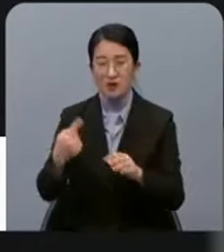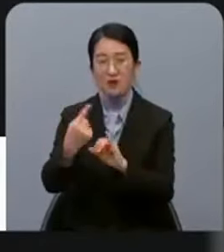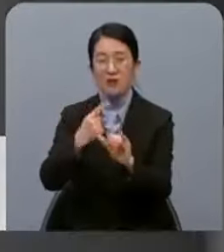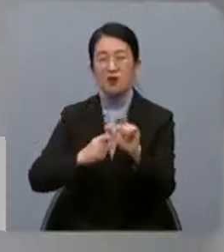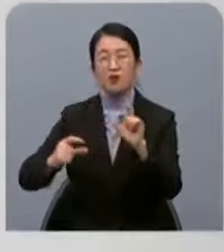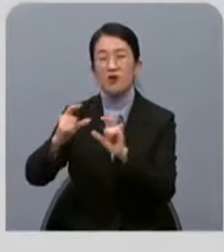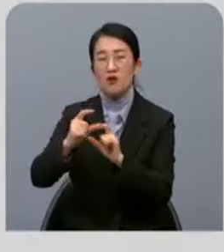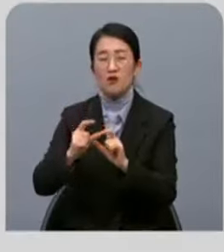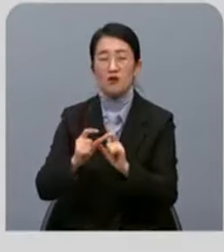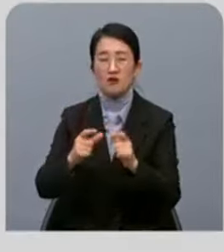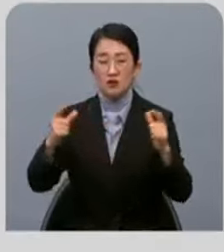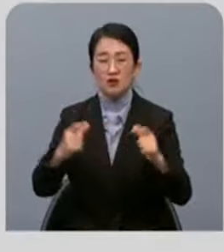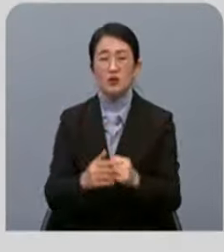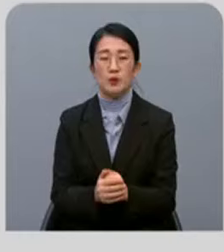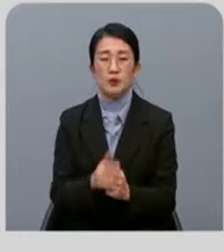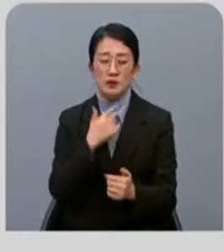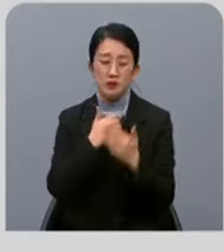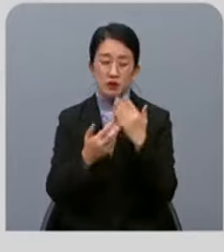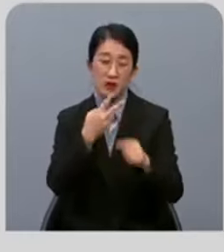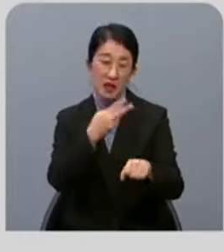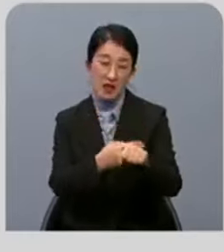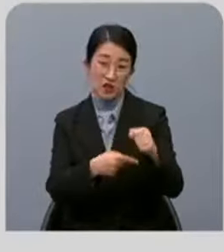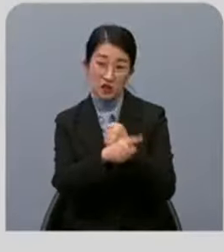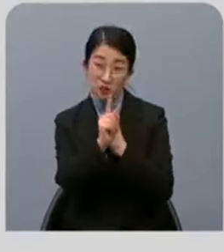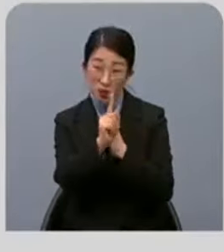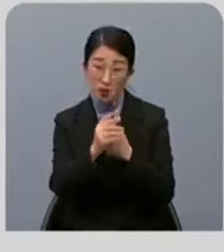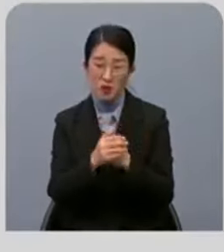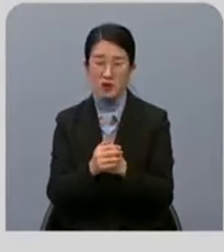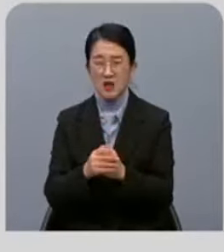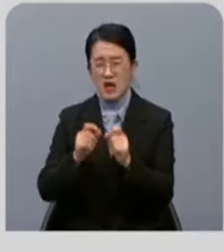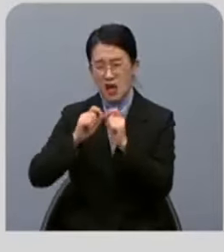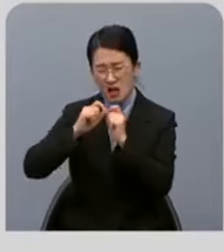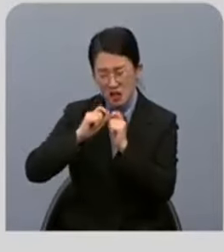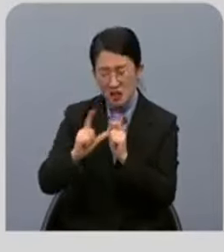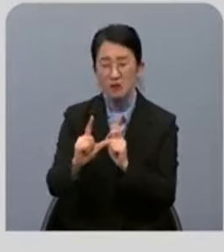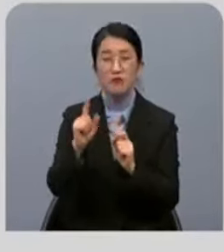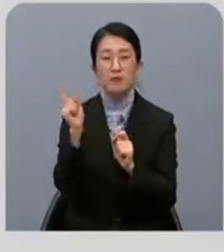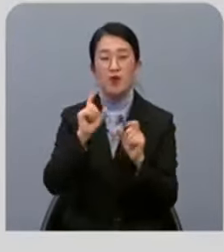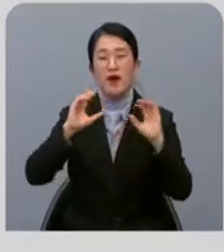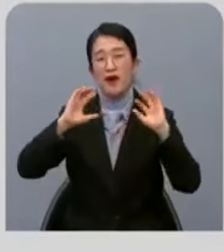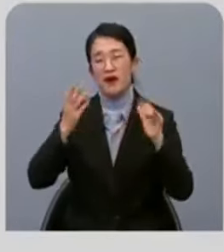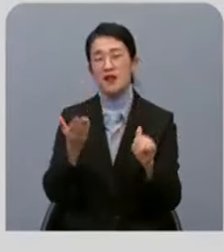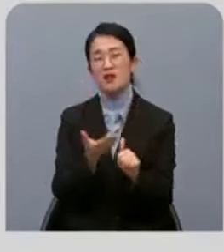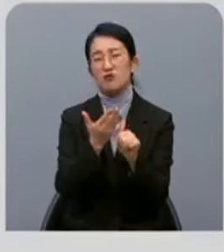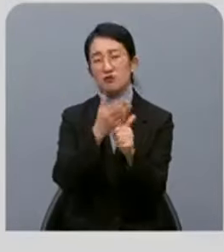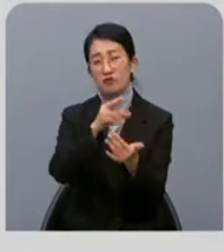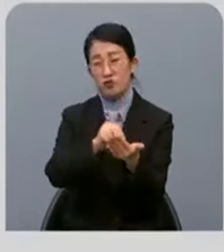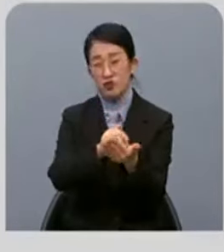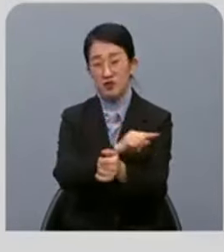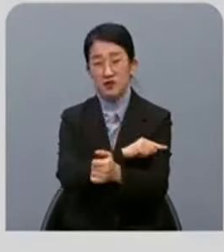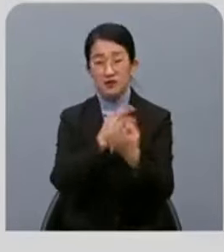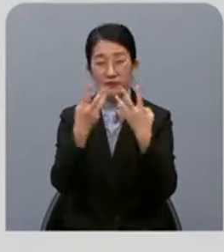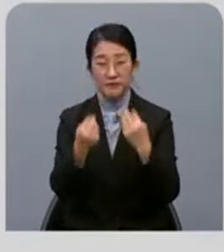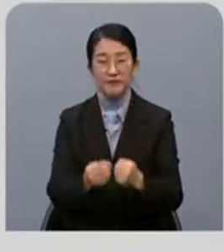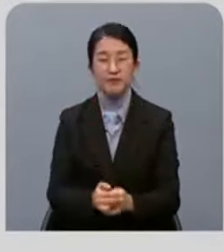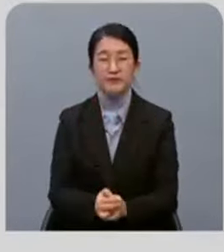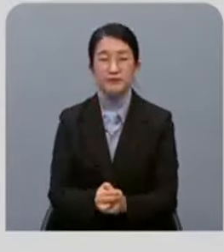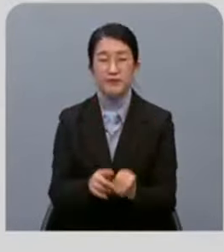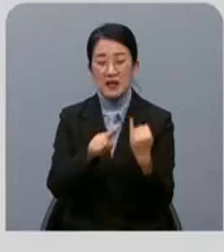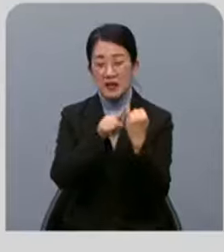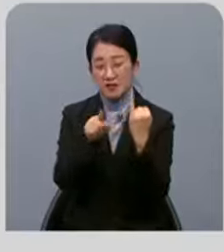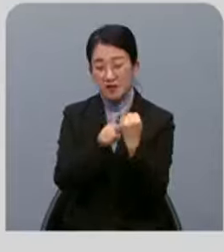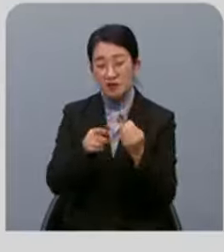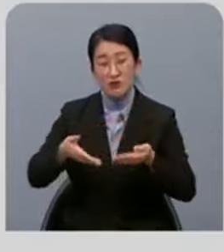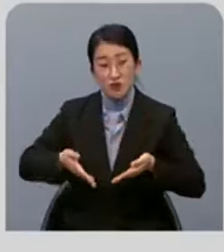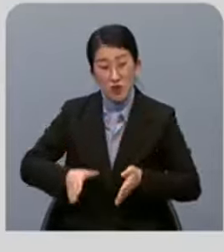늘었습니다. 경력 단절 사유를 보면 모든 연령층에서 육아가 압도적으로 많습니다. 임신과